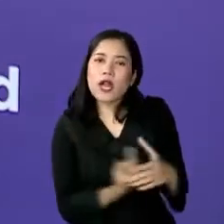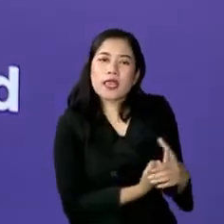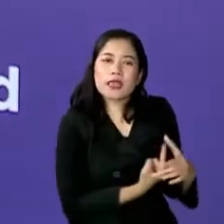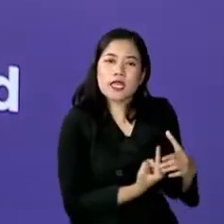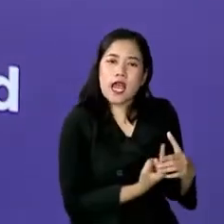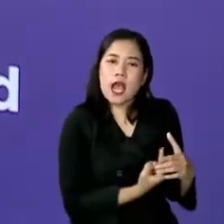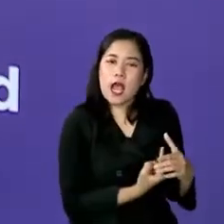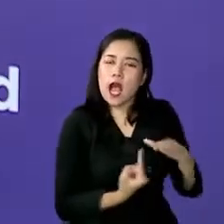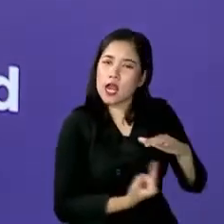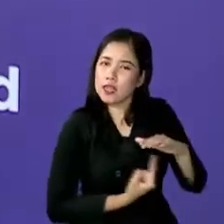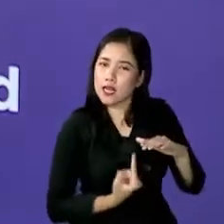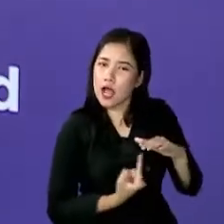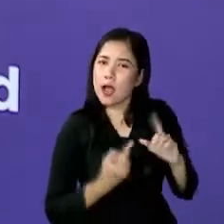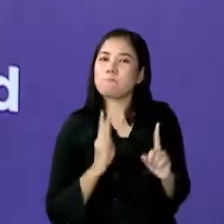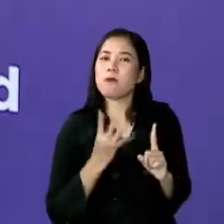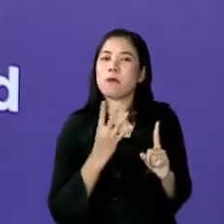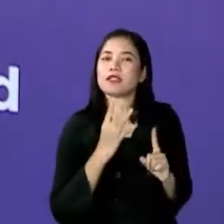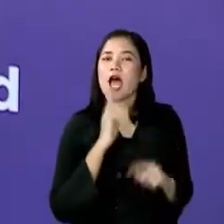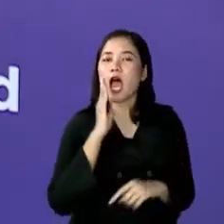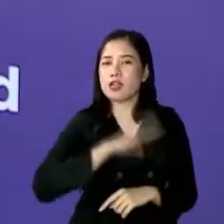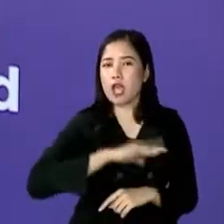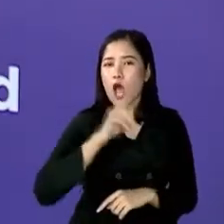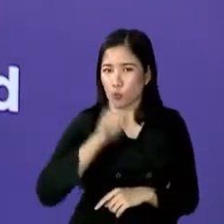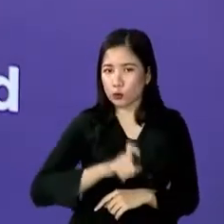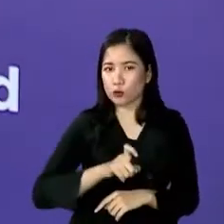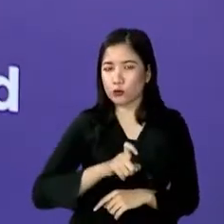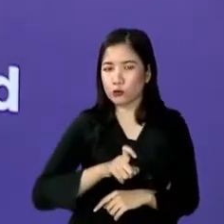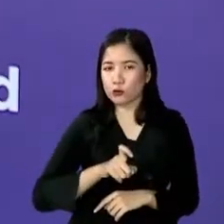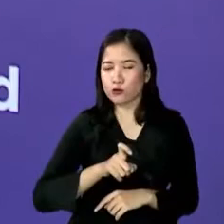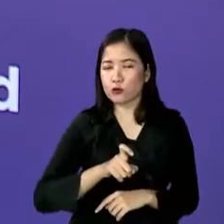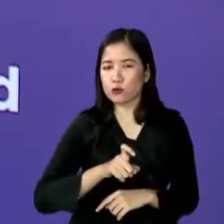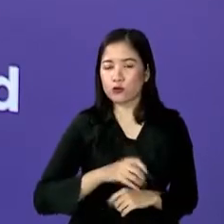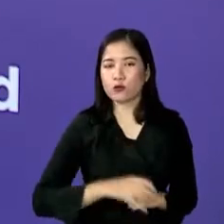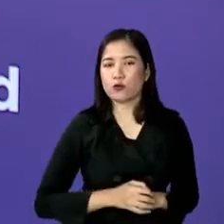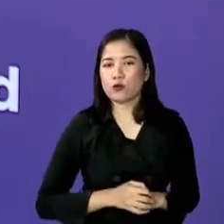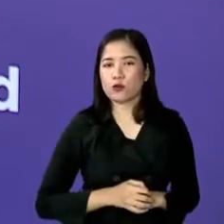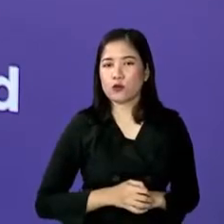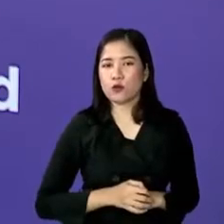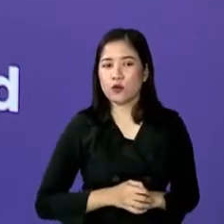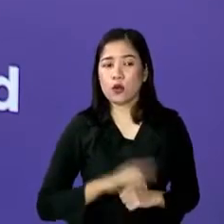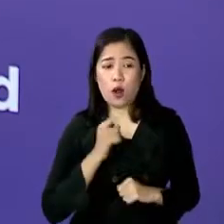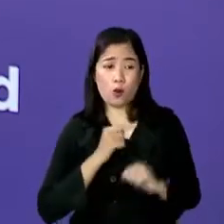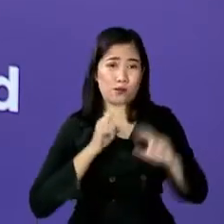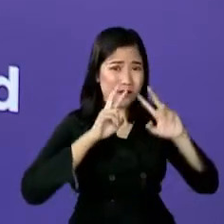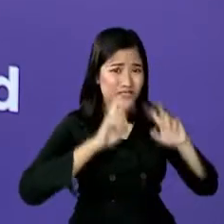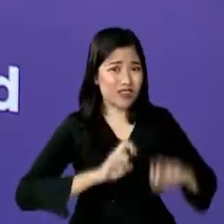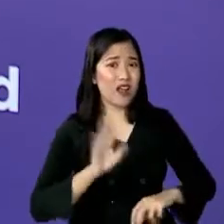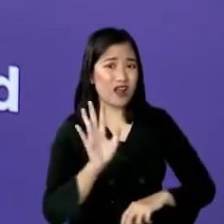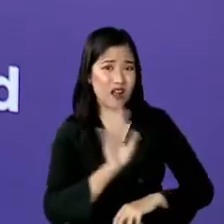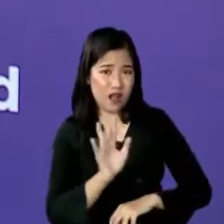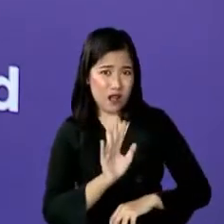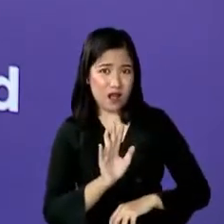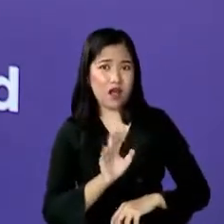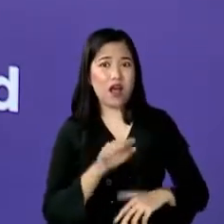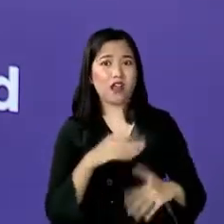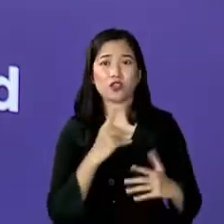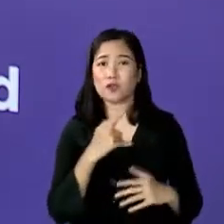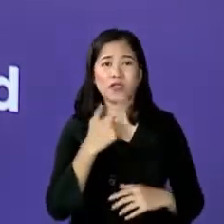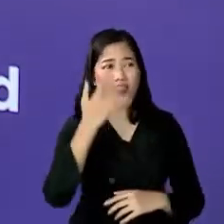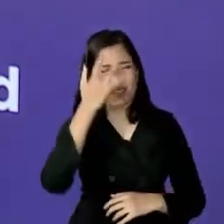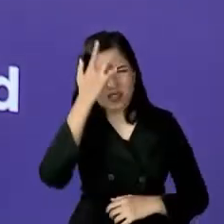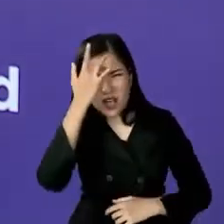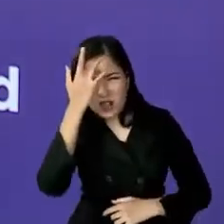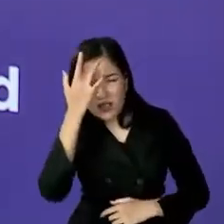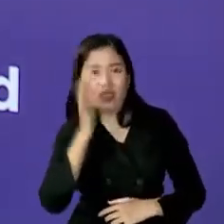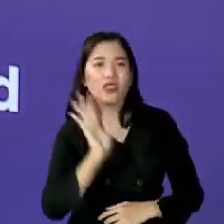Oke harus di rumah selama 14 Hari Walaupun dia eh tidak dilakukan pemeriksaan karena tidak memiliki gejala